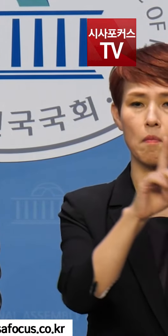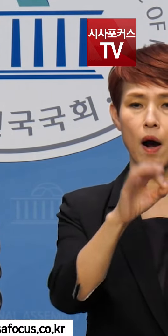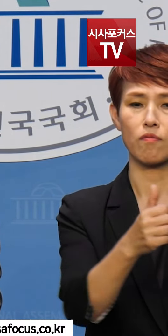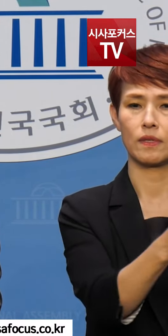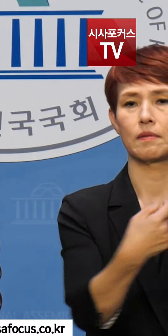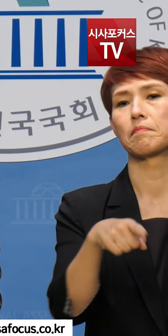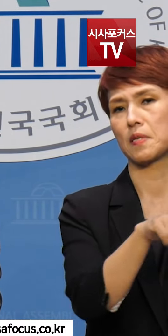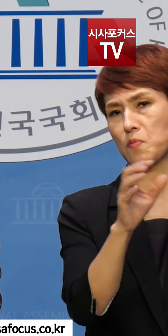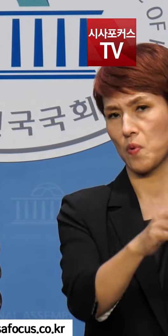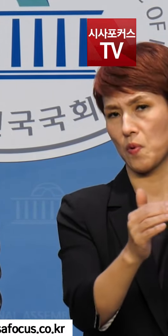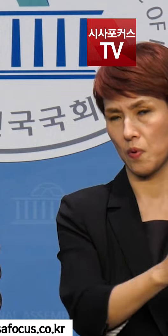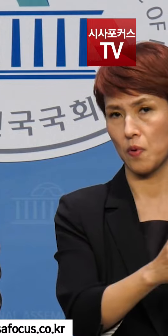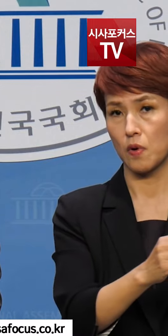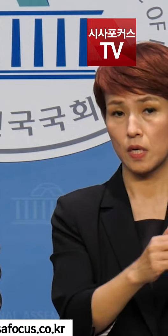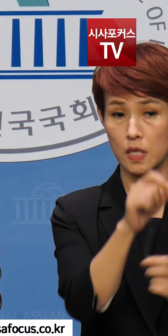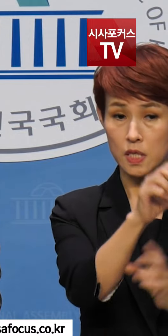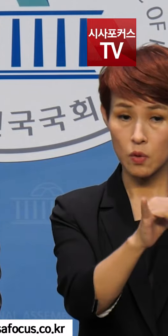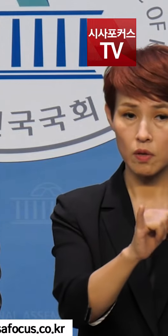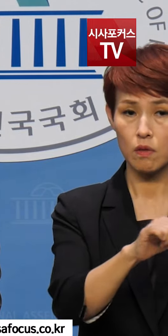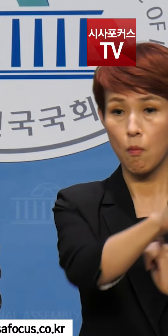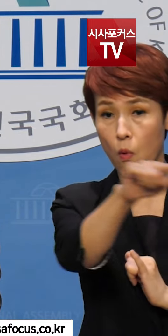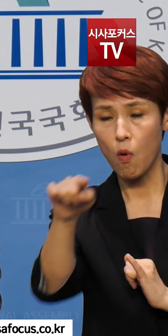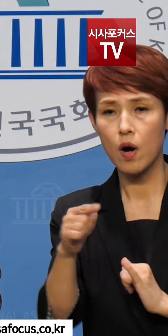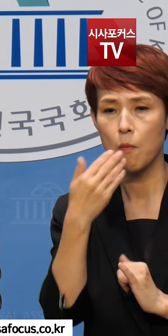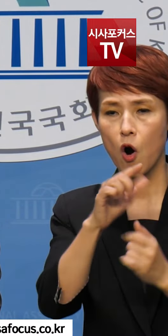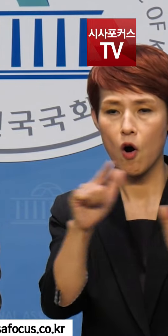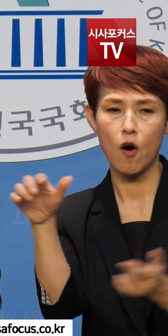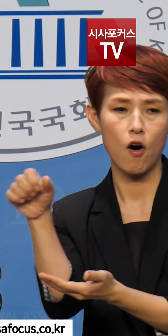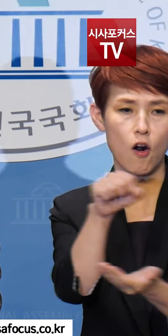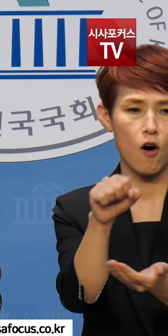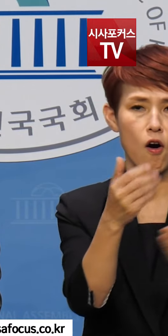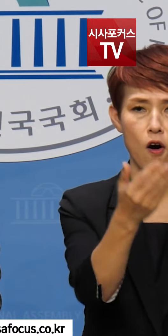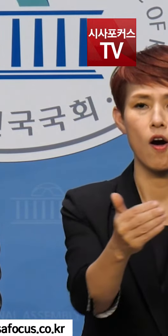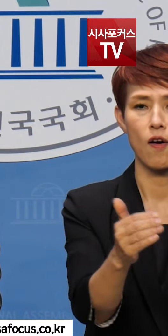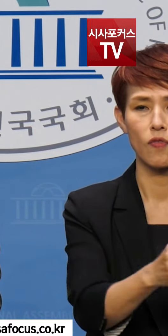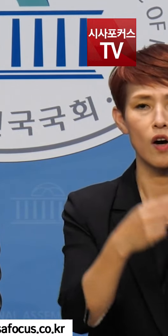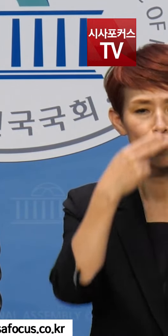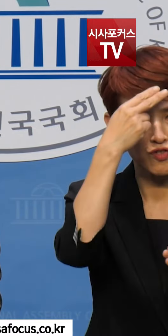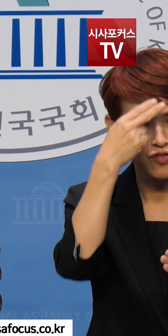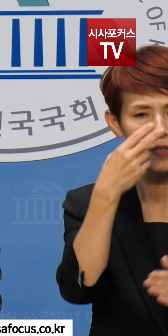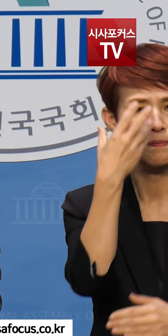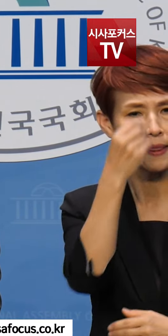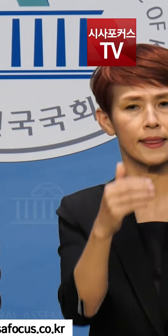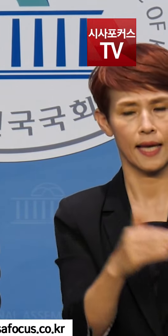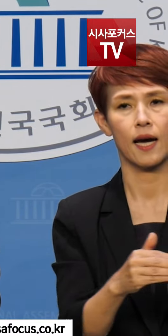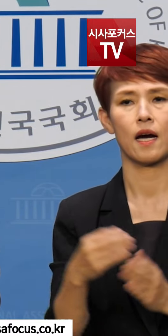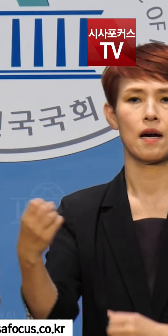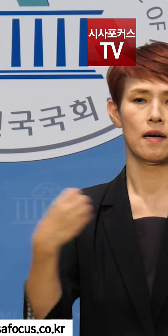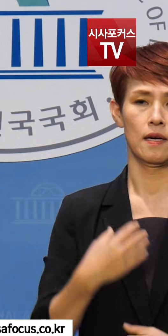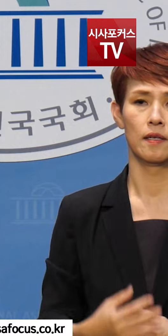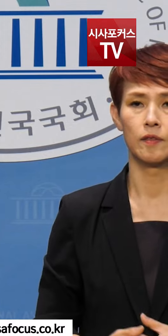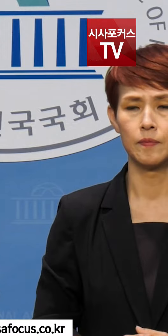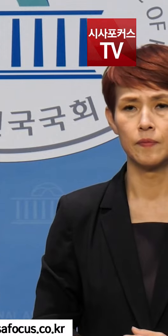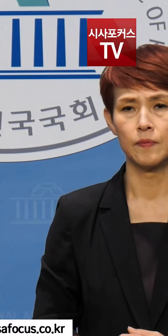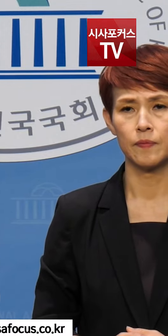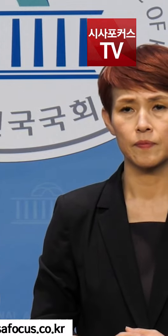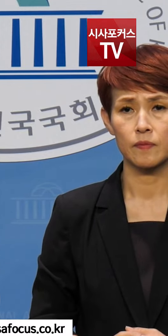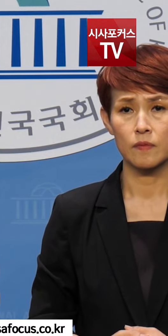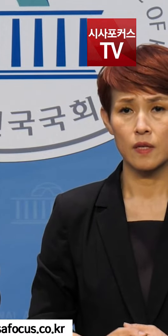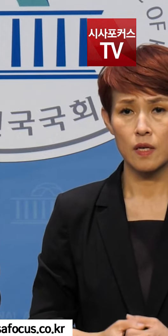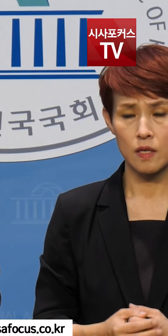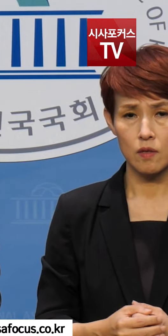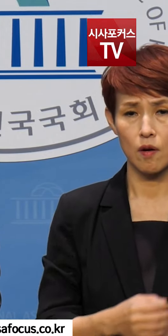모였고 쌍방울 직원들이 외부에서 음식도 가져다주고 술도 있었다라고 보도했습니다.